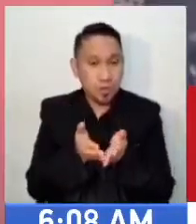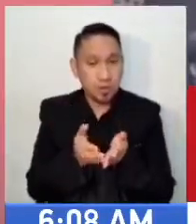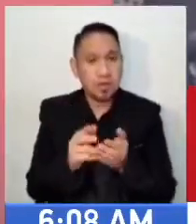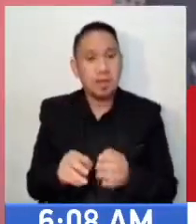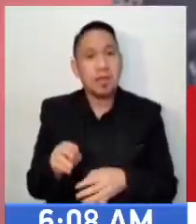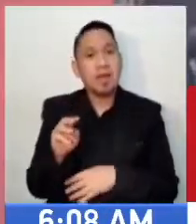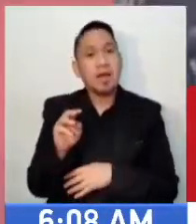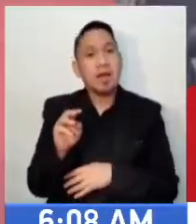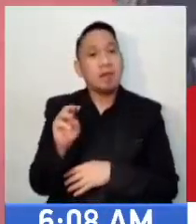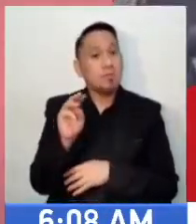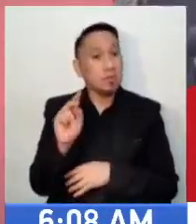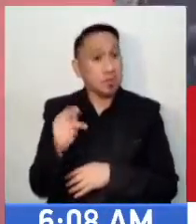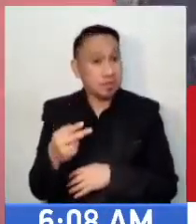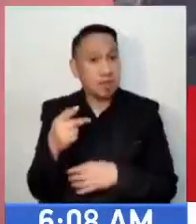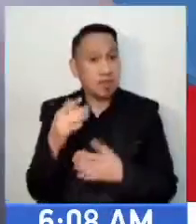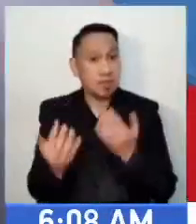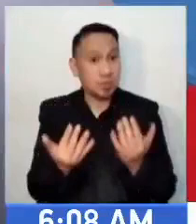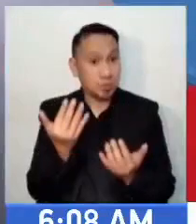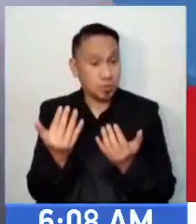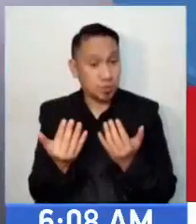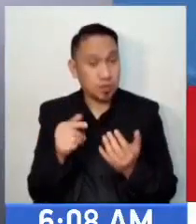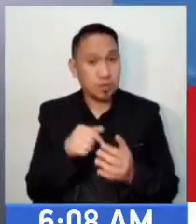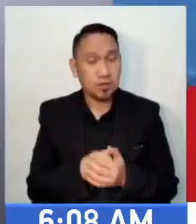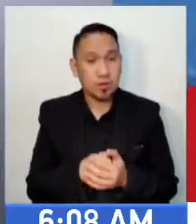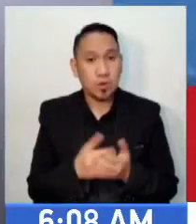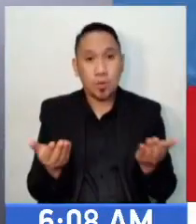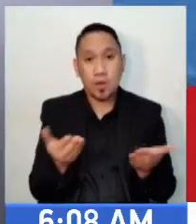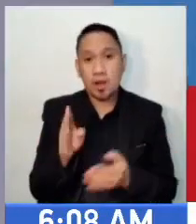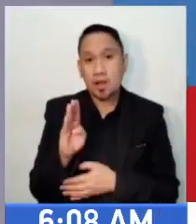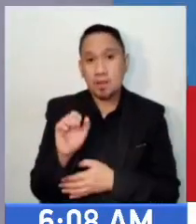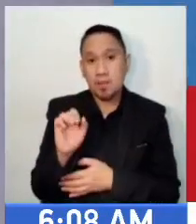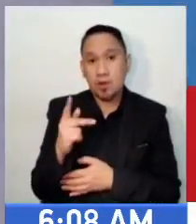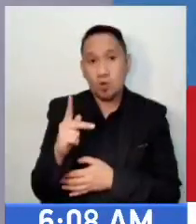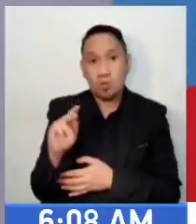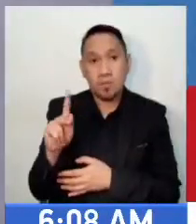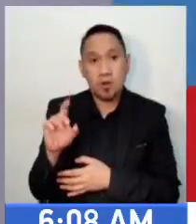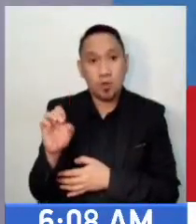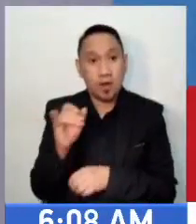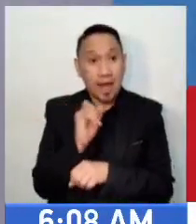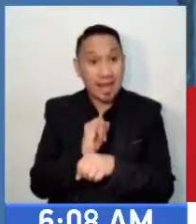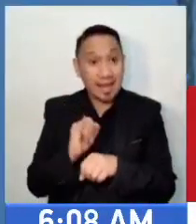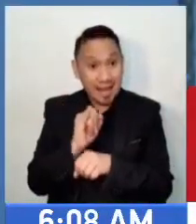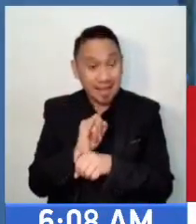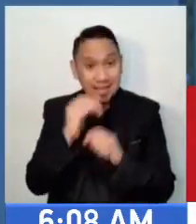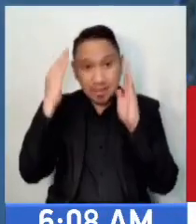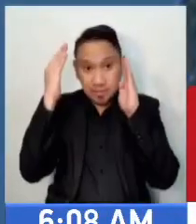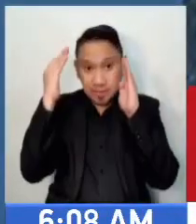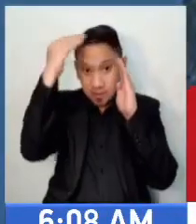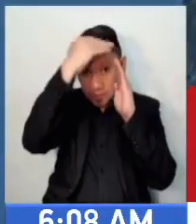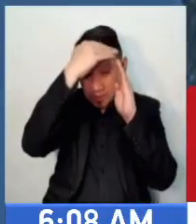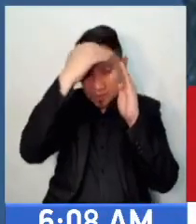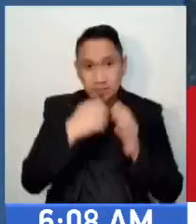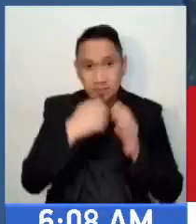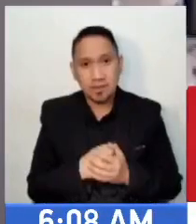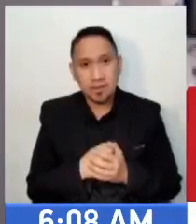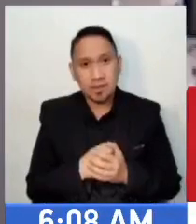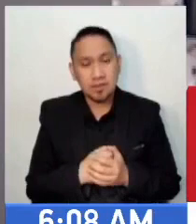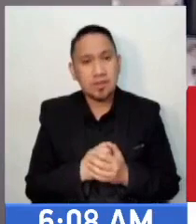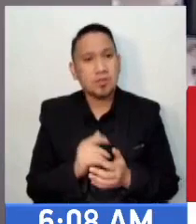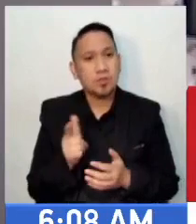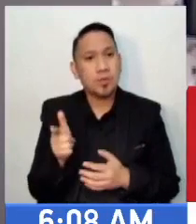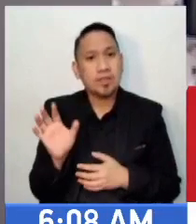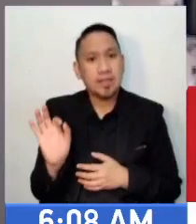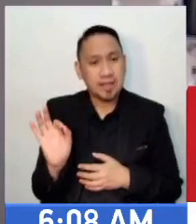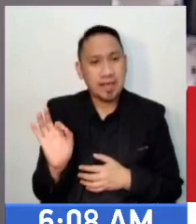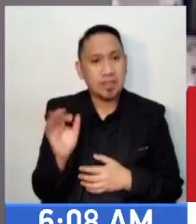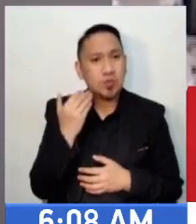Mary Joy 3 sa Balok-Balok Island, Basilan. Base sa datos ng PCG o Philippine Coast Guard, 29 ang nasawi.